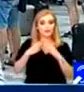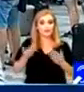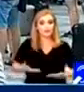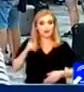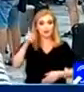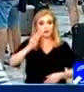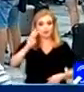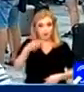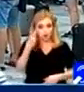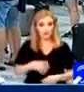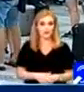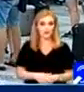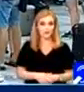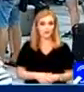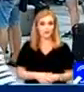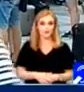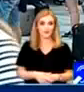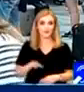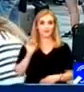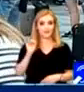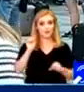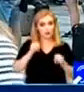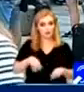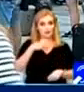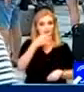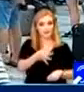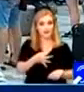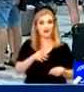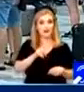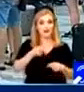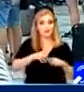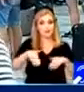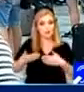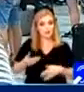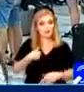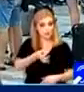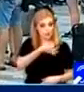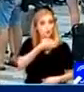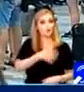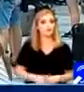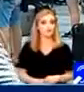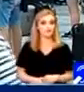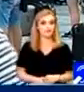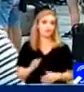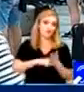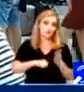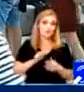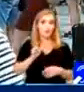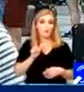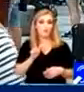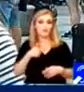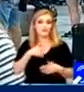de 2 ani și pot să zic că această idee mi-a plăcut extrem de mult, din motivul că, nu știu, într-un